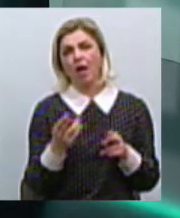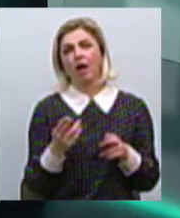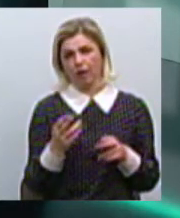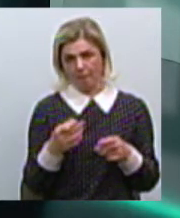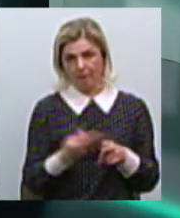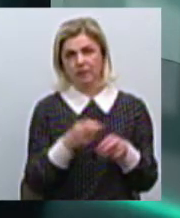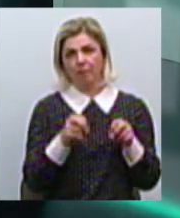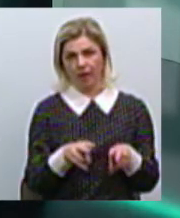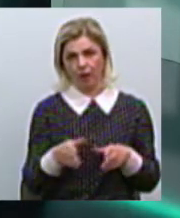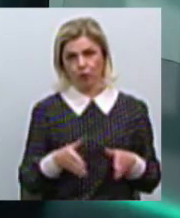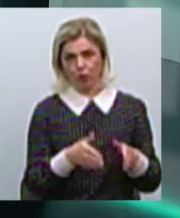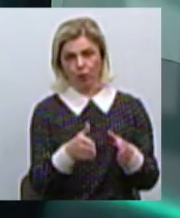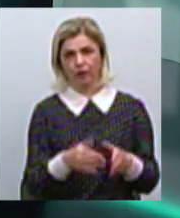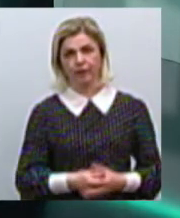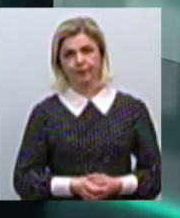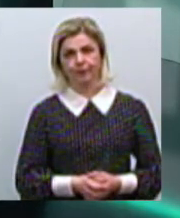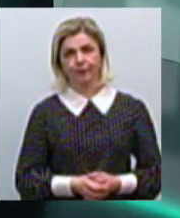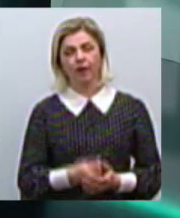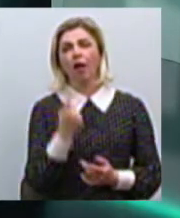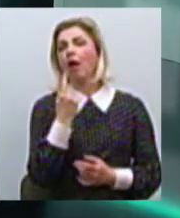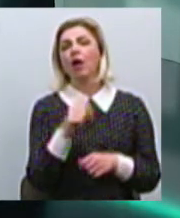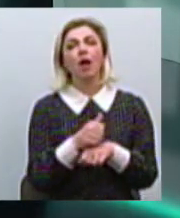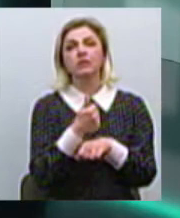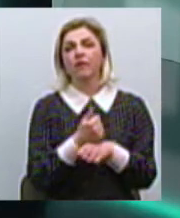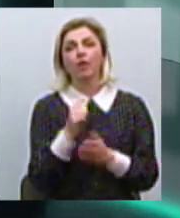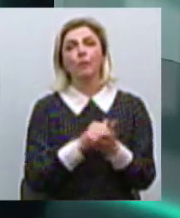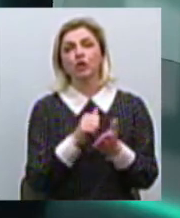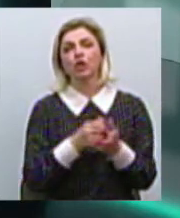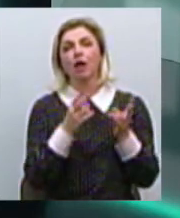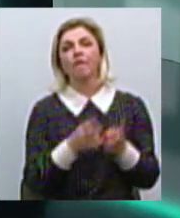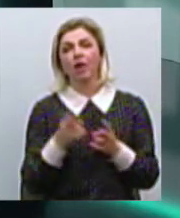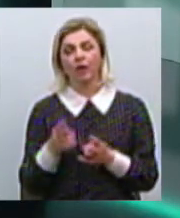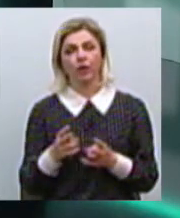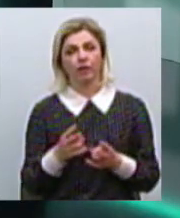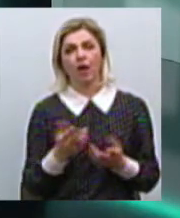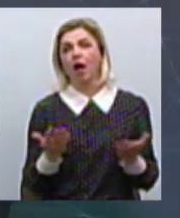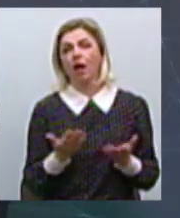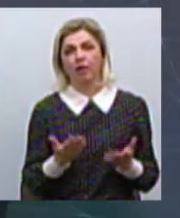дорожнього руху. Скажіть, будь ласка, яка основна причина аварії, які трапляються на автошляхах?